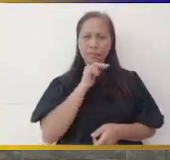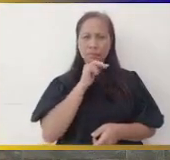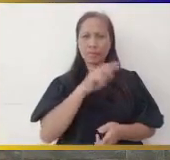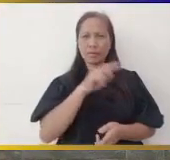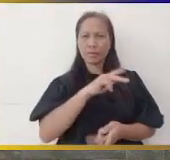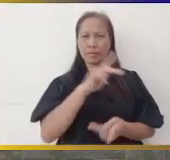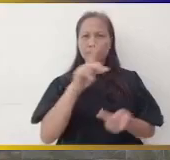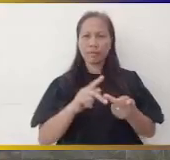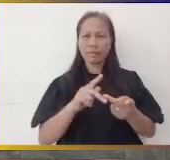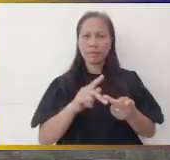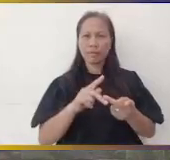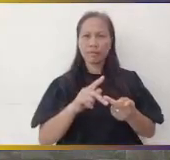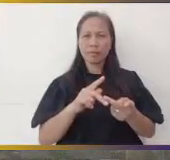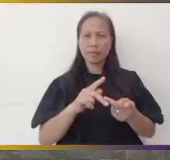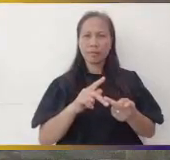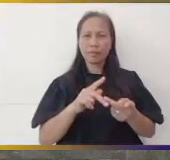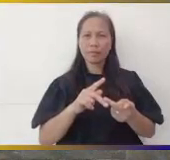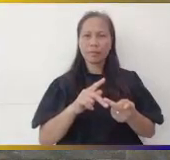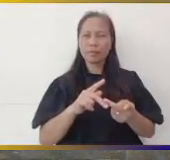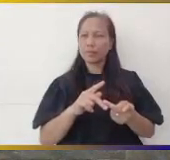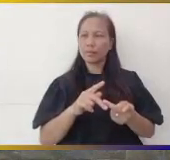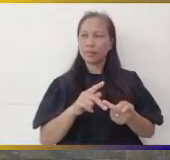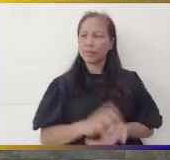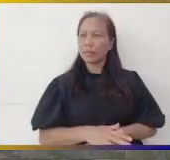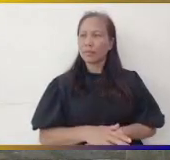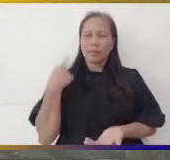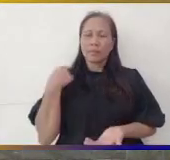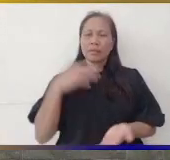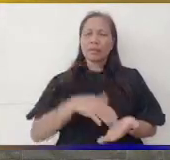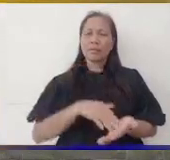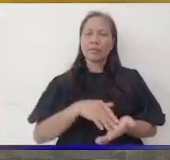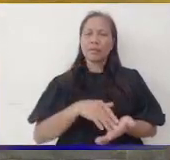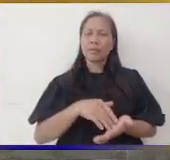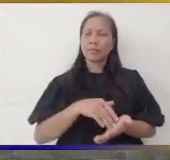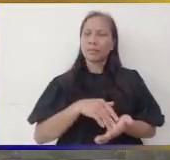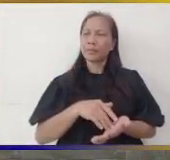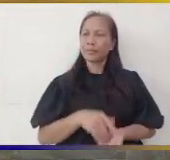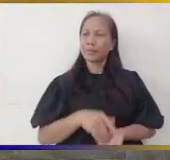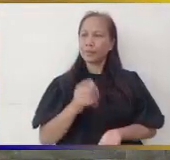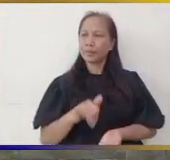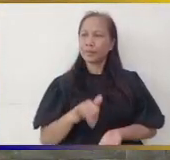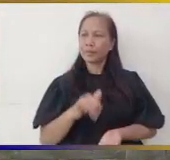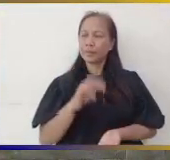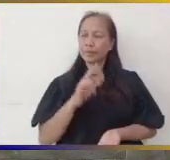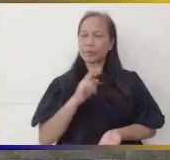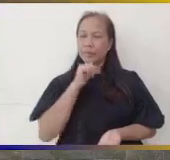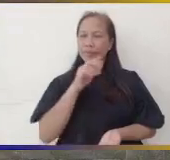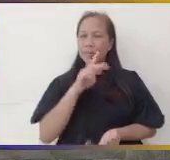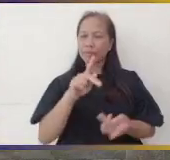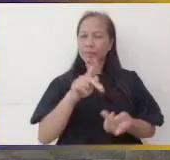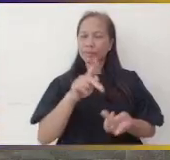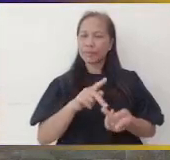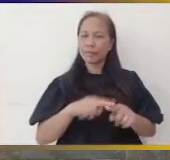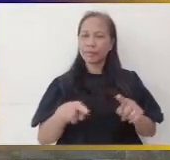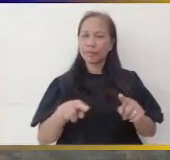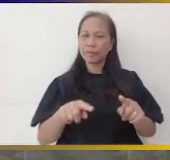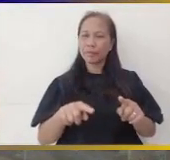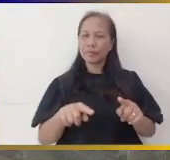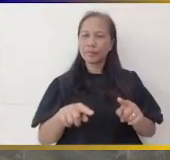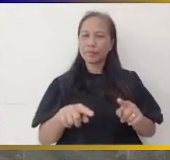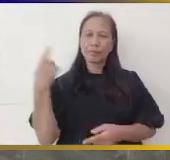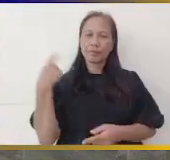have Flaws narinig niyo naman yan binanggit Yan din dito ng ating mahal na Pastor They are not that perfect but they have the